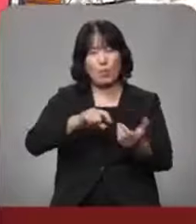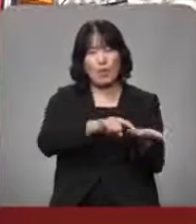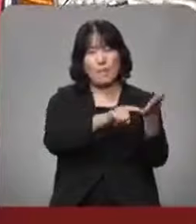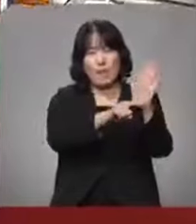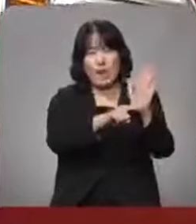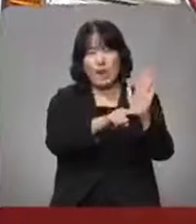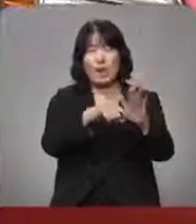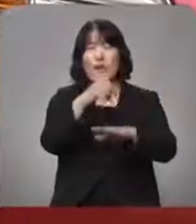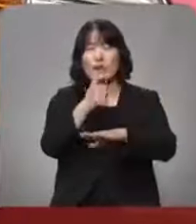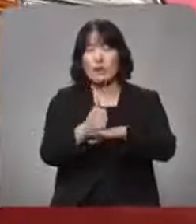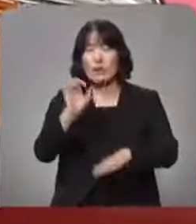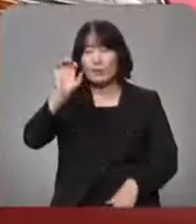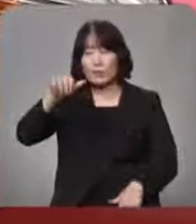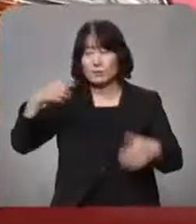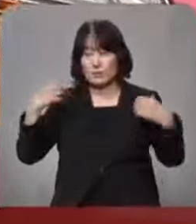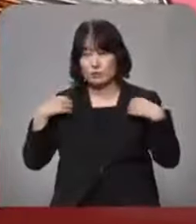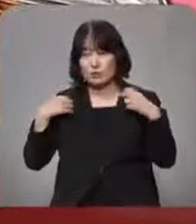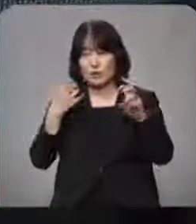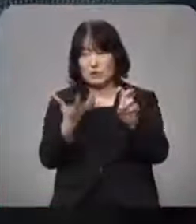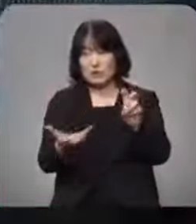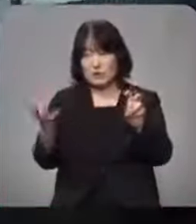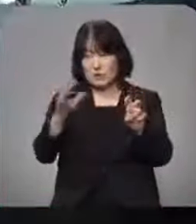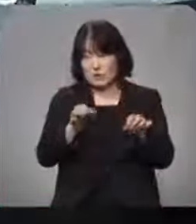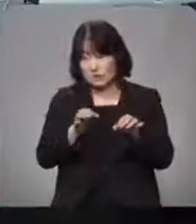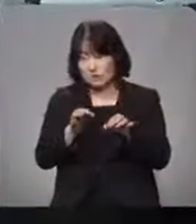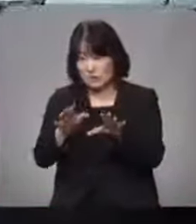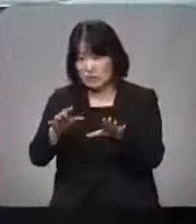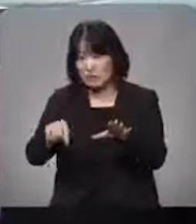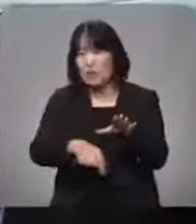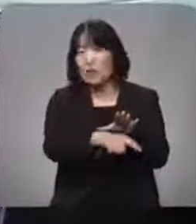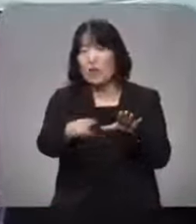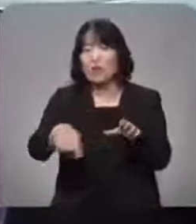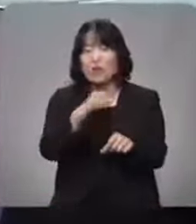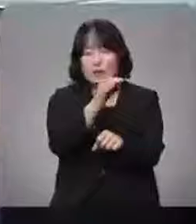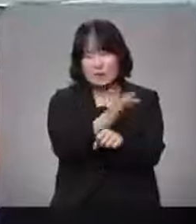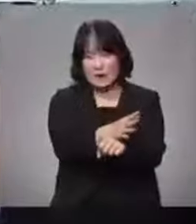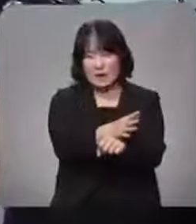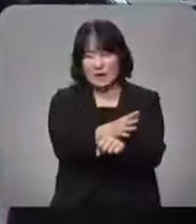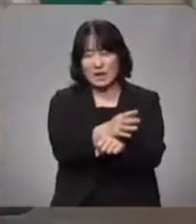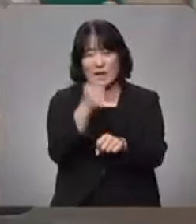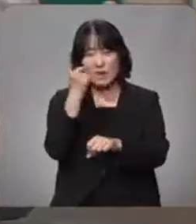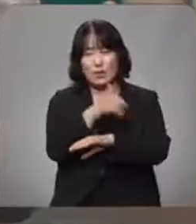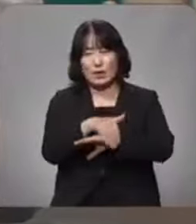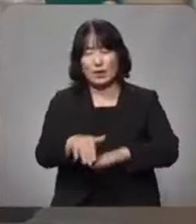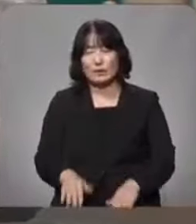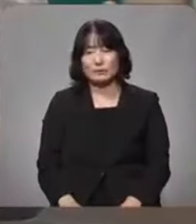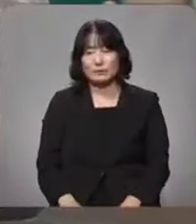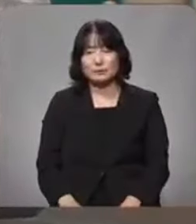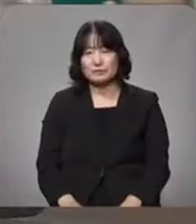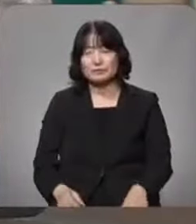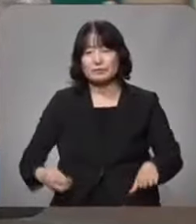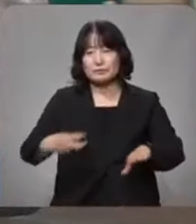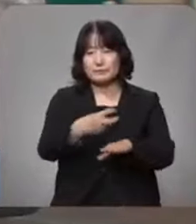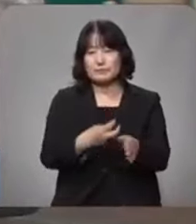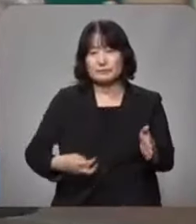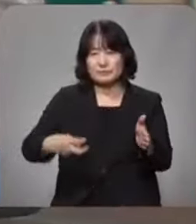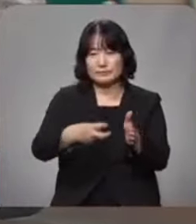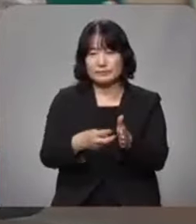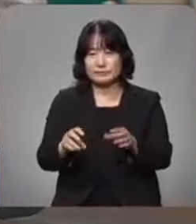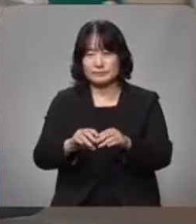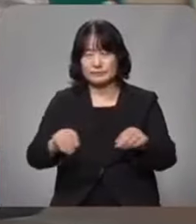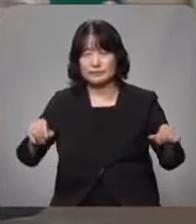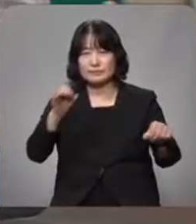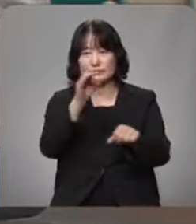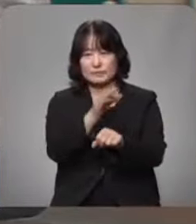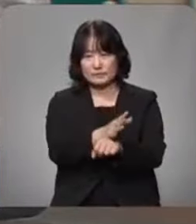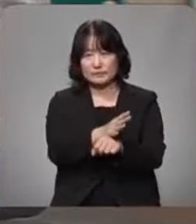그러자 평창군이 20억 원을 들여 터미널을 사들이기로 했습니다. 평창군은 이 버스터미널과 그에 딸려있는 땅을 사들이는